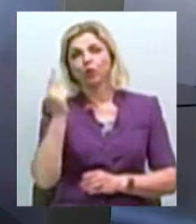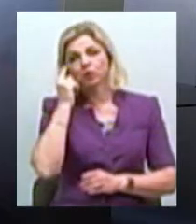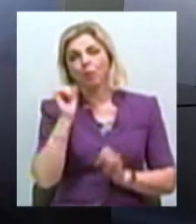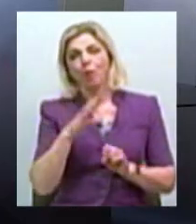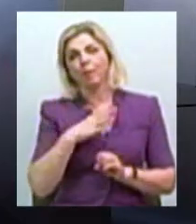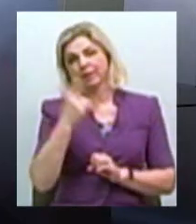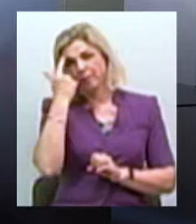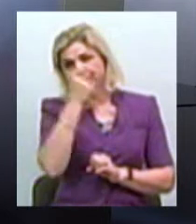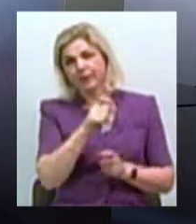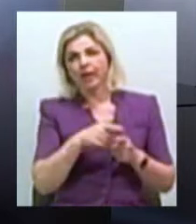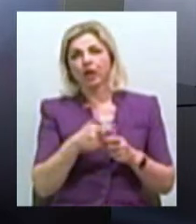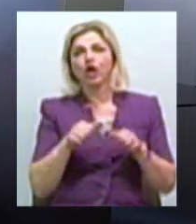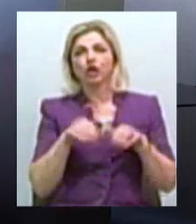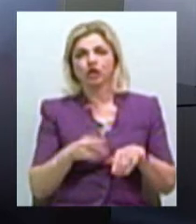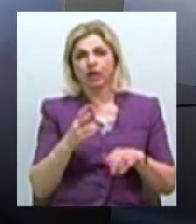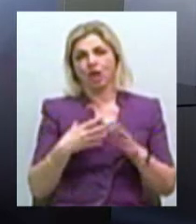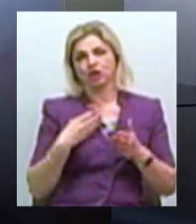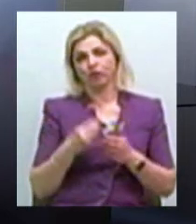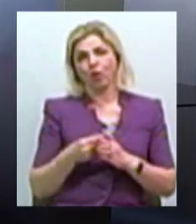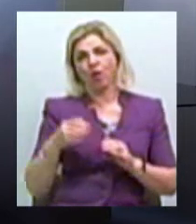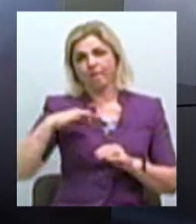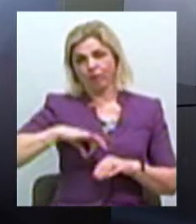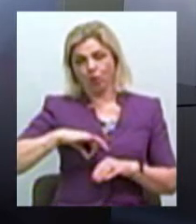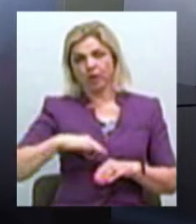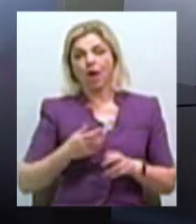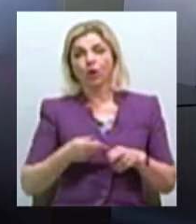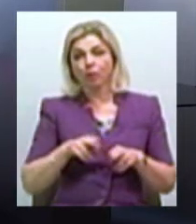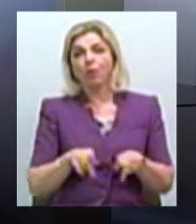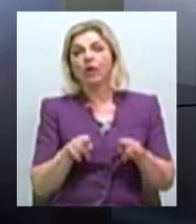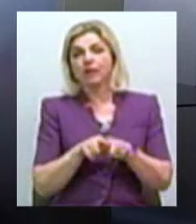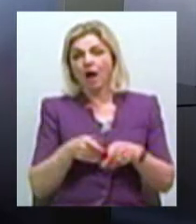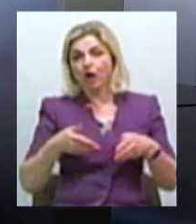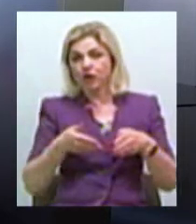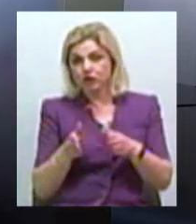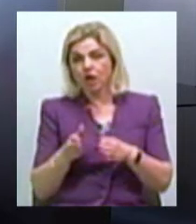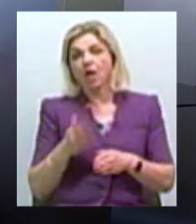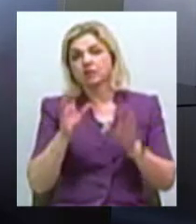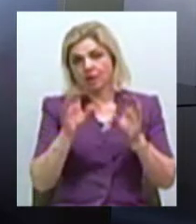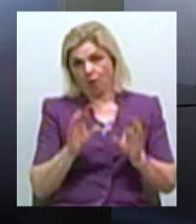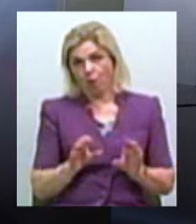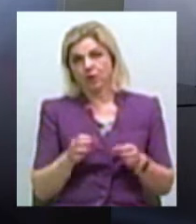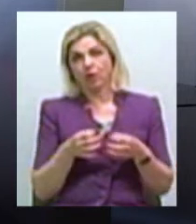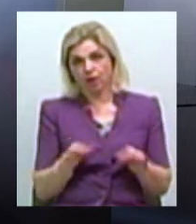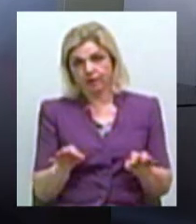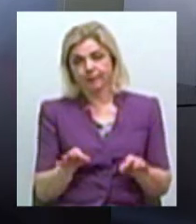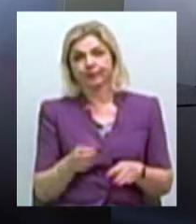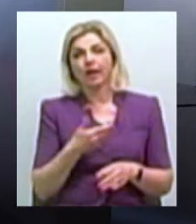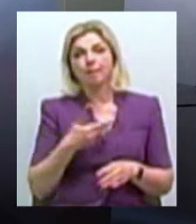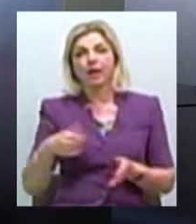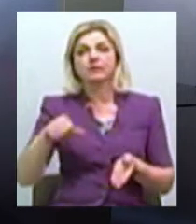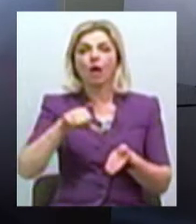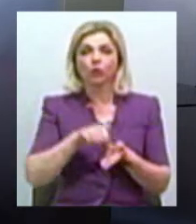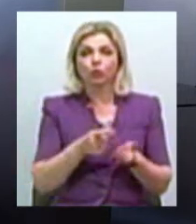упередженими або якось вирішувати на свою користь. Тому ми пішли по такому шляху, і закон нам це дозволяє, що ми